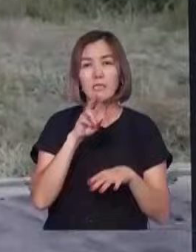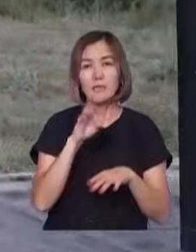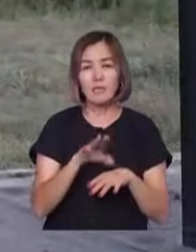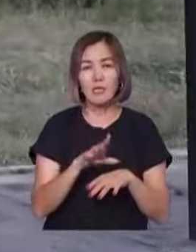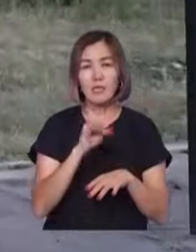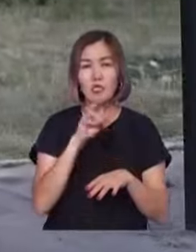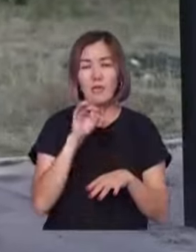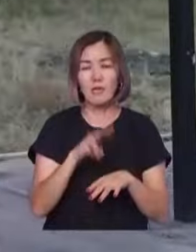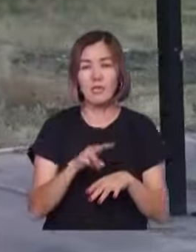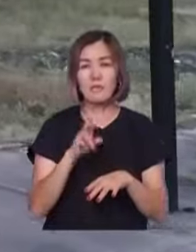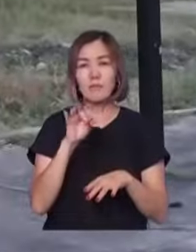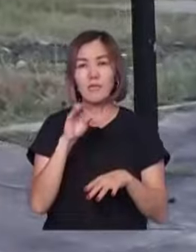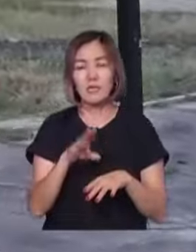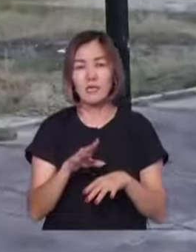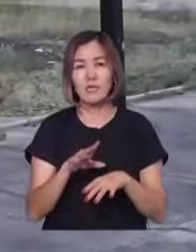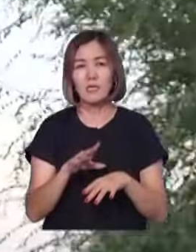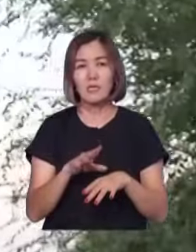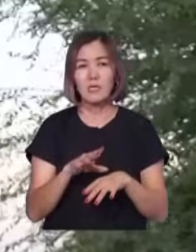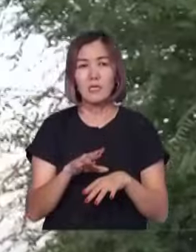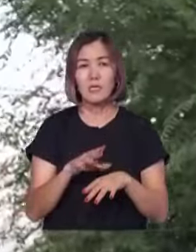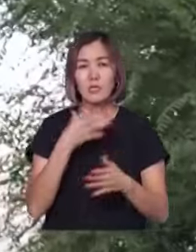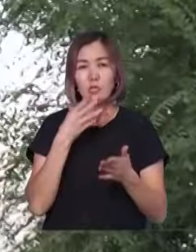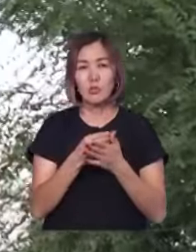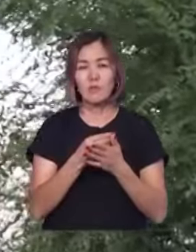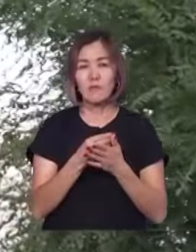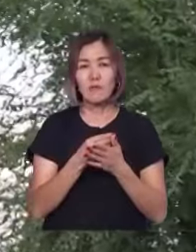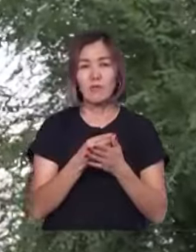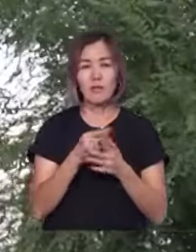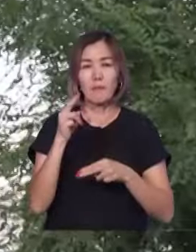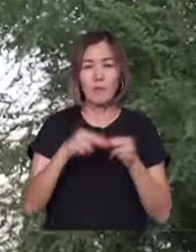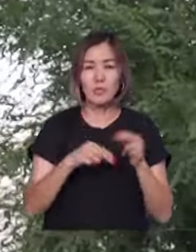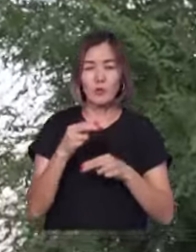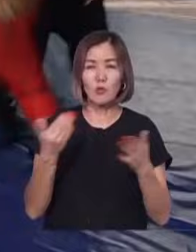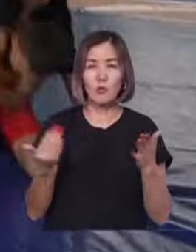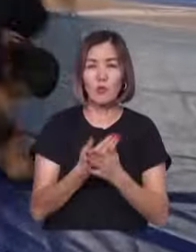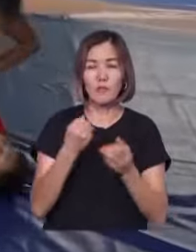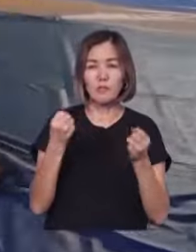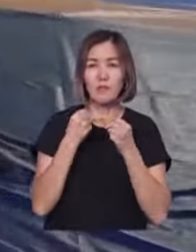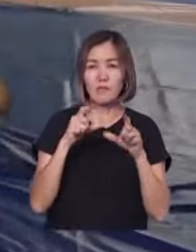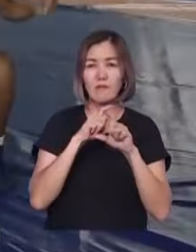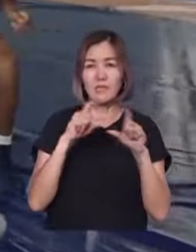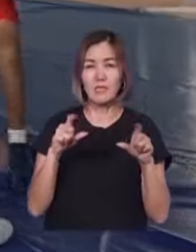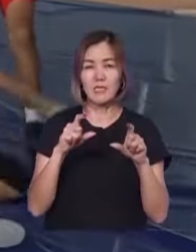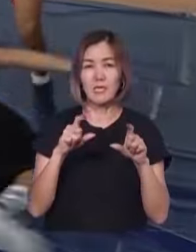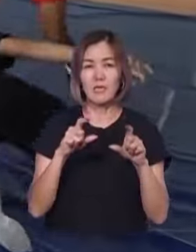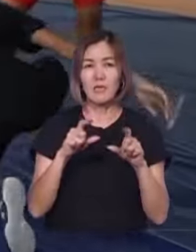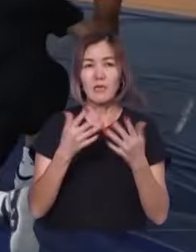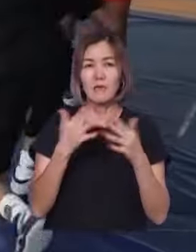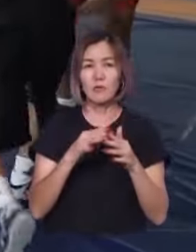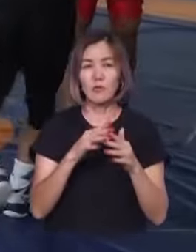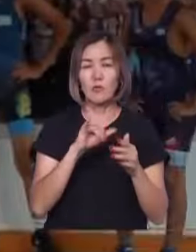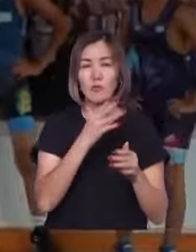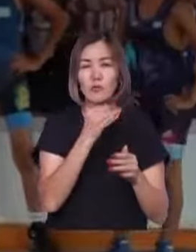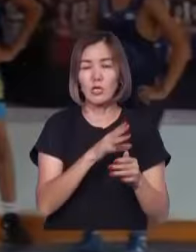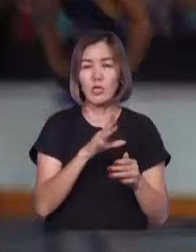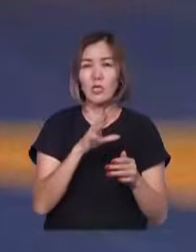жалга Алтынбек и Берик сауранбаев за счёт собственных средств построили современные спортивные залы в сёлах ушарал турпан и